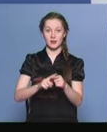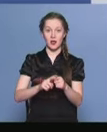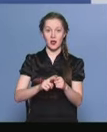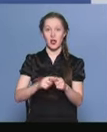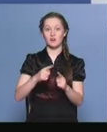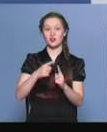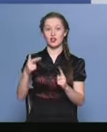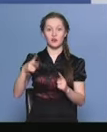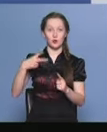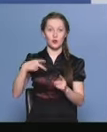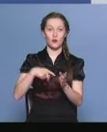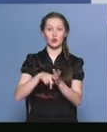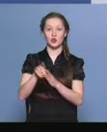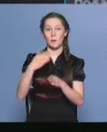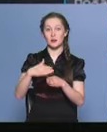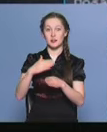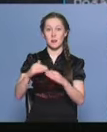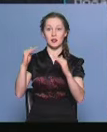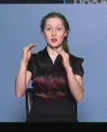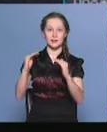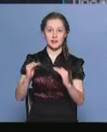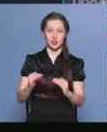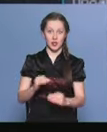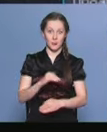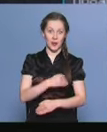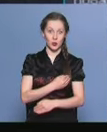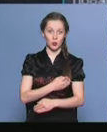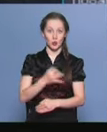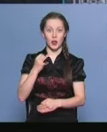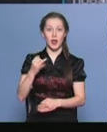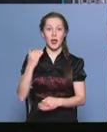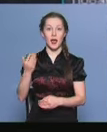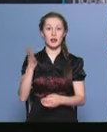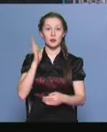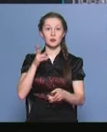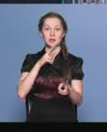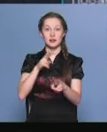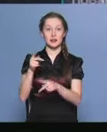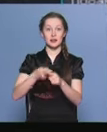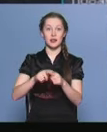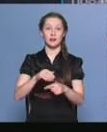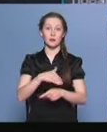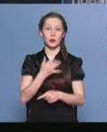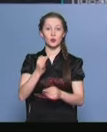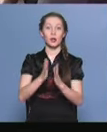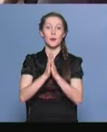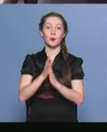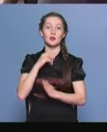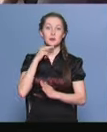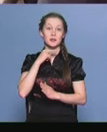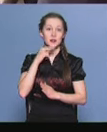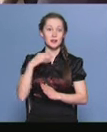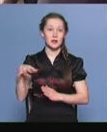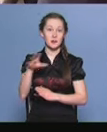часов и начнем плавное снижение температуры. От горожан просят не только понимания и терпения, но и призывают к бдительности. Отдельная просьба